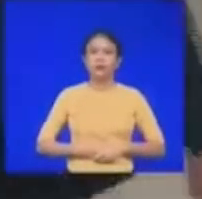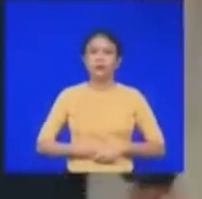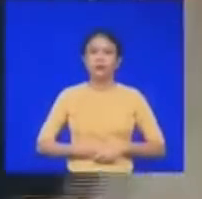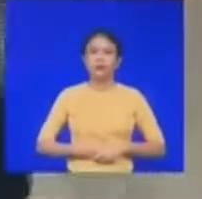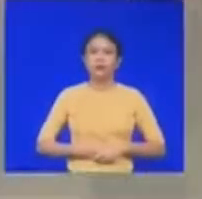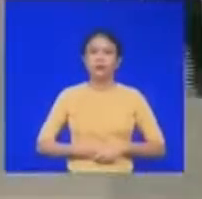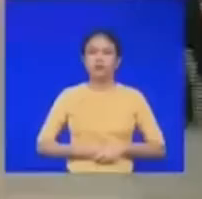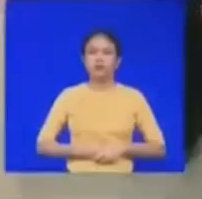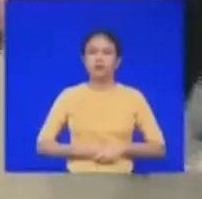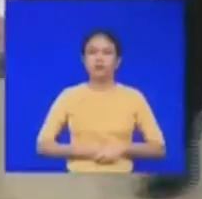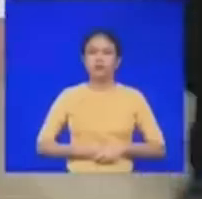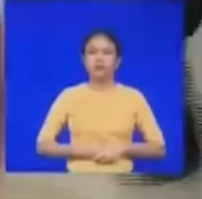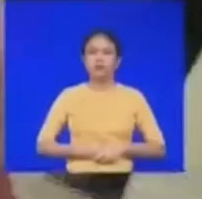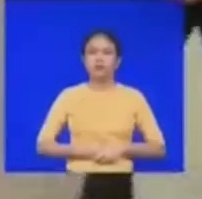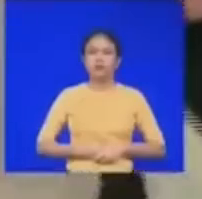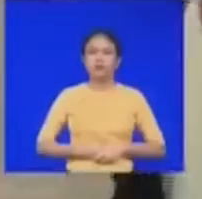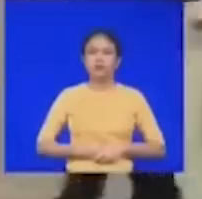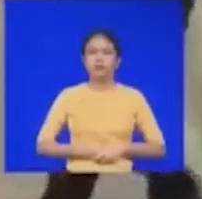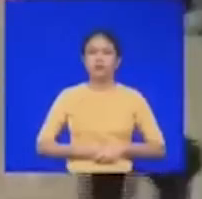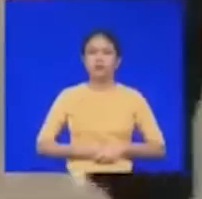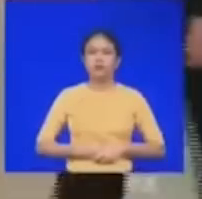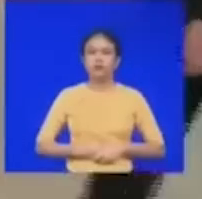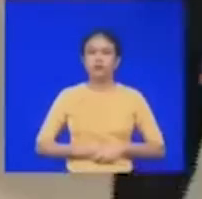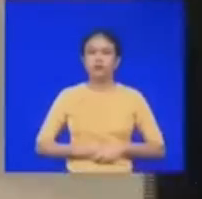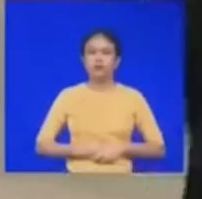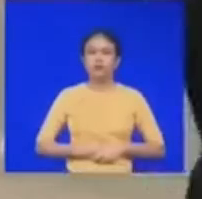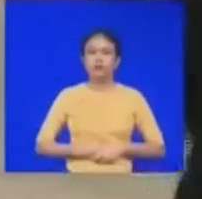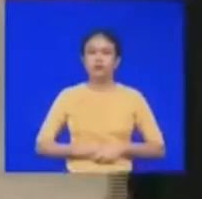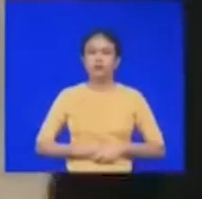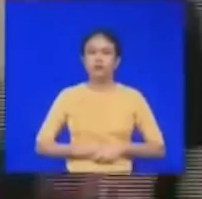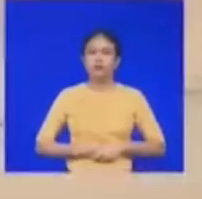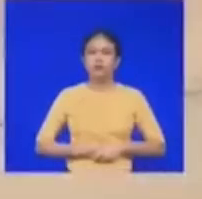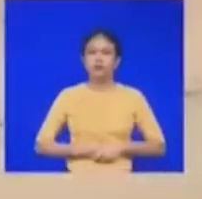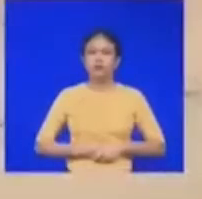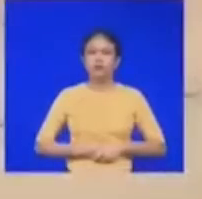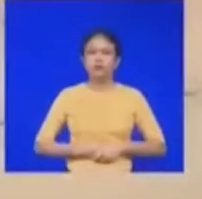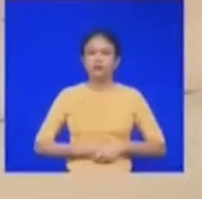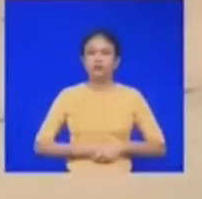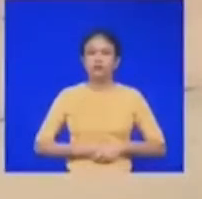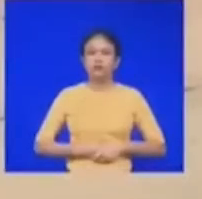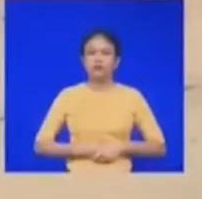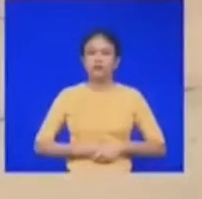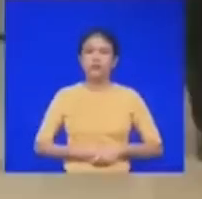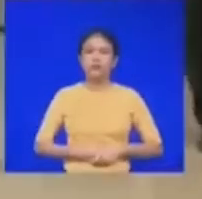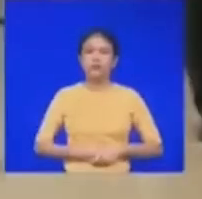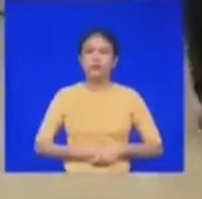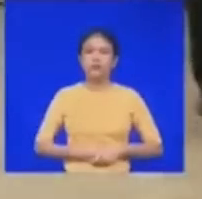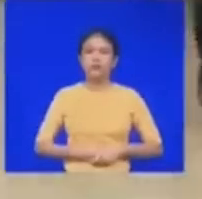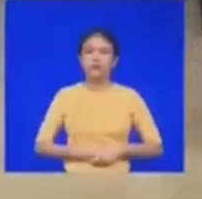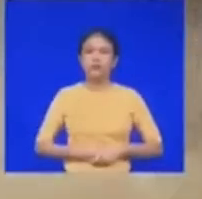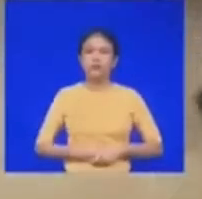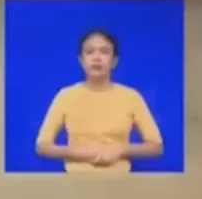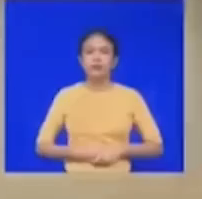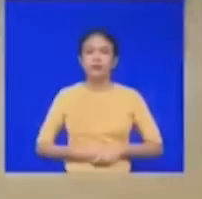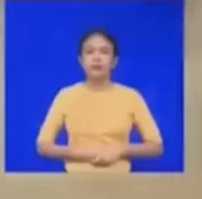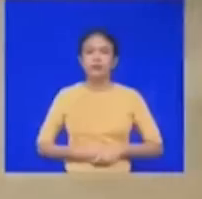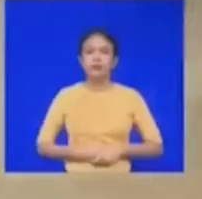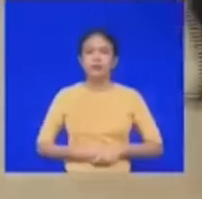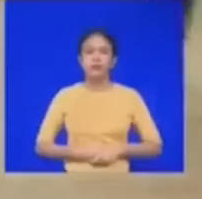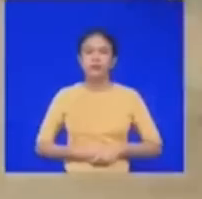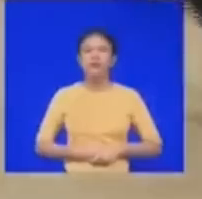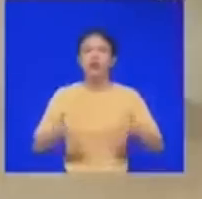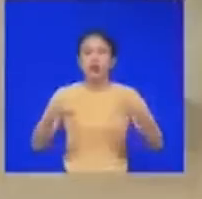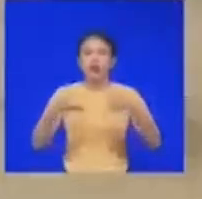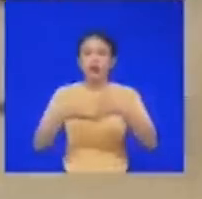หนึ่งมองว่าในระยะหลังอดีตเลขาธิการสหประชาชาติคนนี้ถูกตั้งข้อสังเกตครับว่าไปร่วมงานกับหน่วยงานที่อยู่